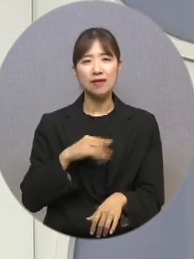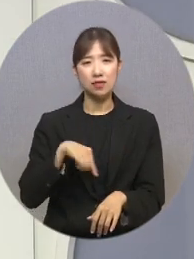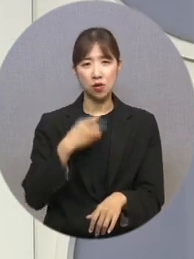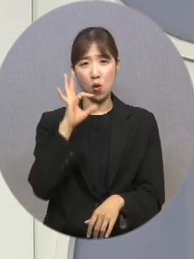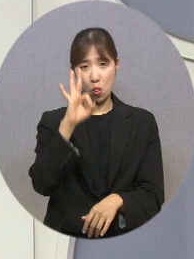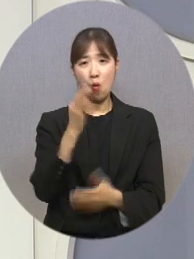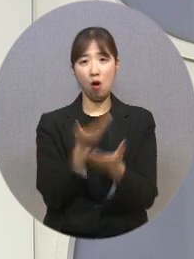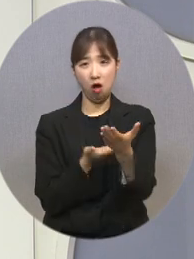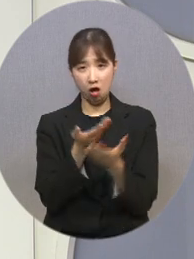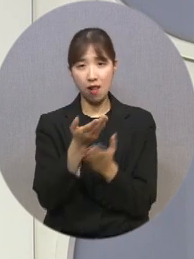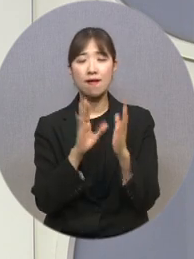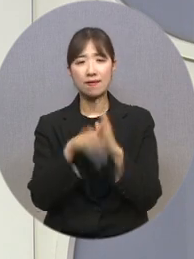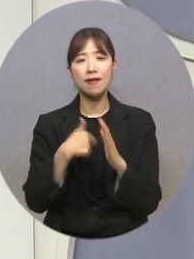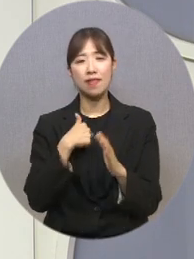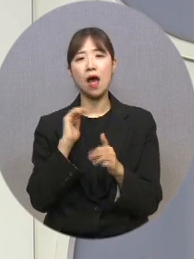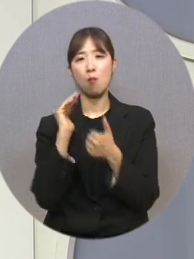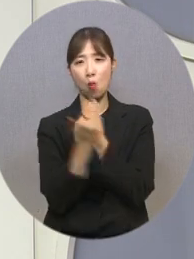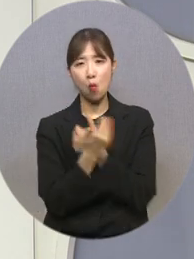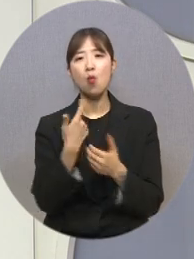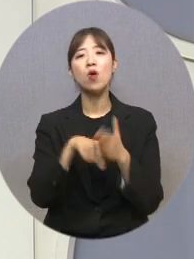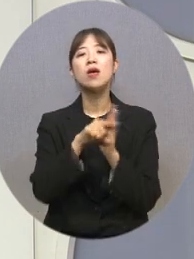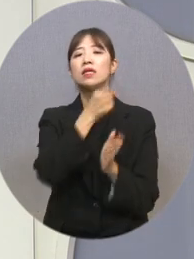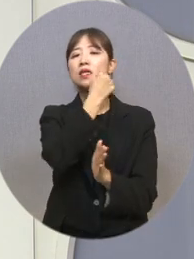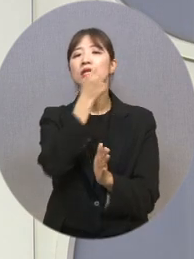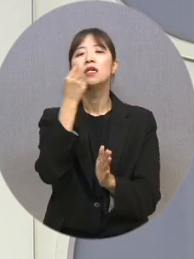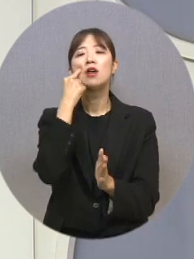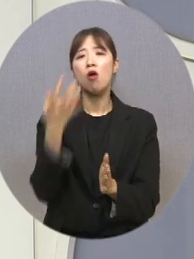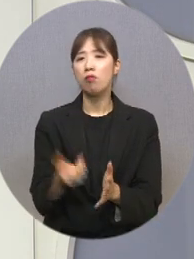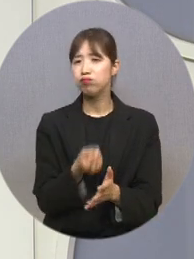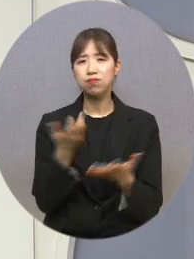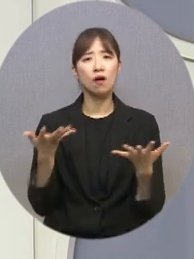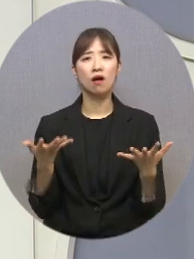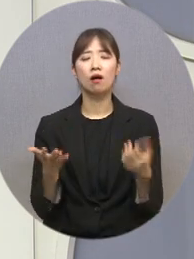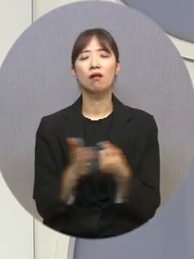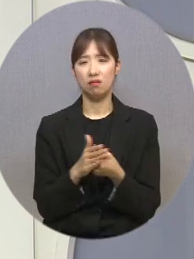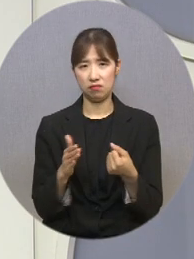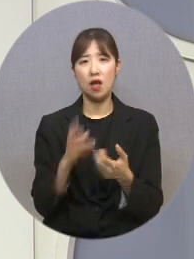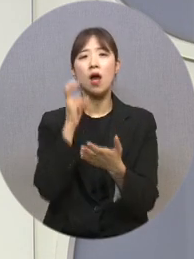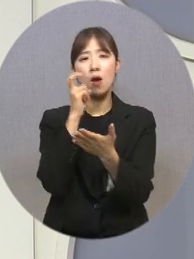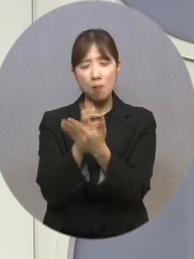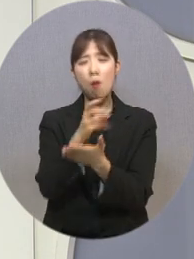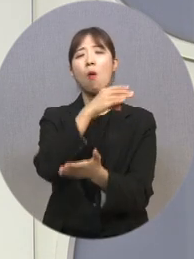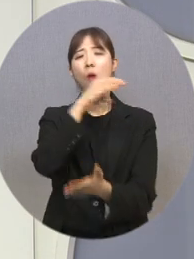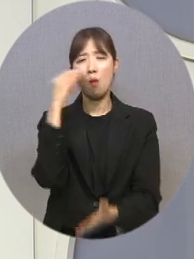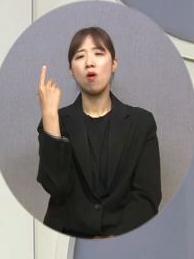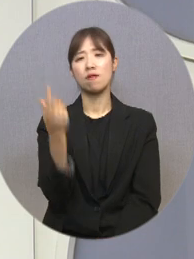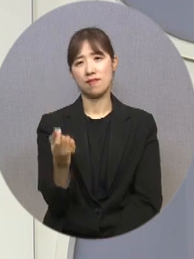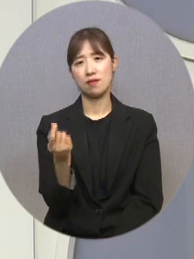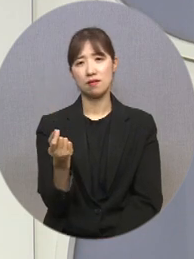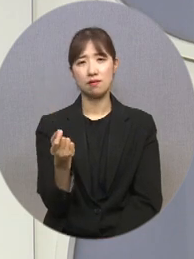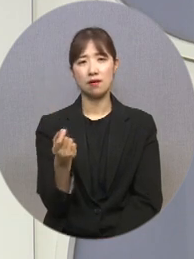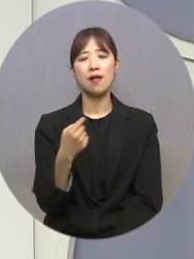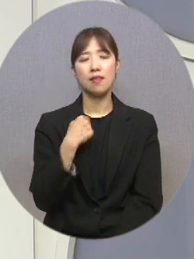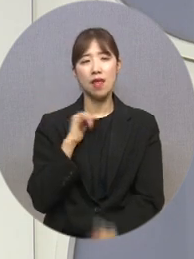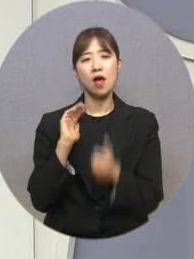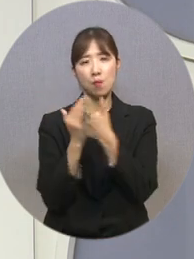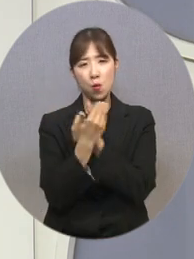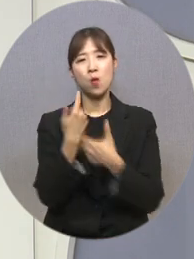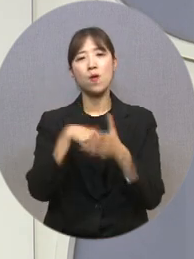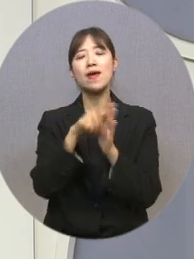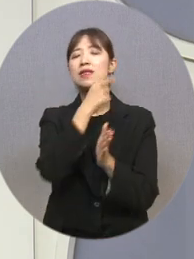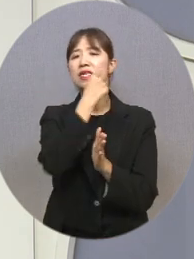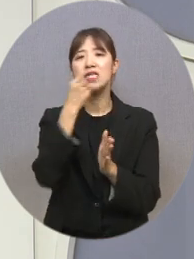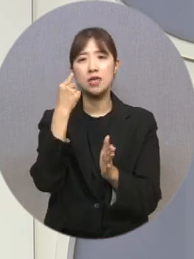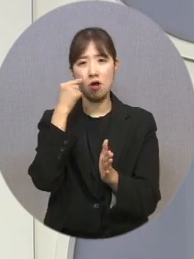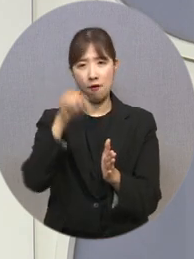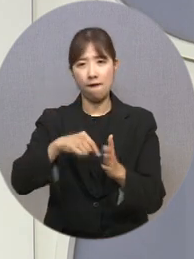거래를 하면서 나를 보호할 수 있는 증거를 확보하지 않았기 때문에 그런 거거든요. 법은 제대로 돼 있는데 이제 자기를 보호하기 위해서 증거를 안